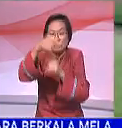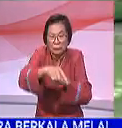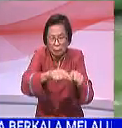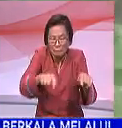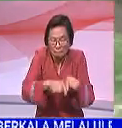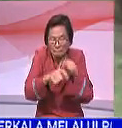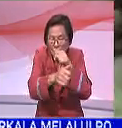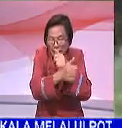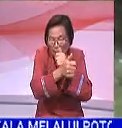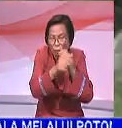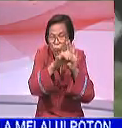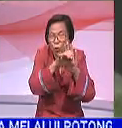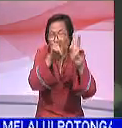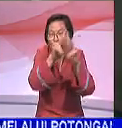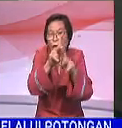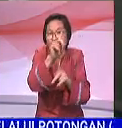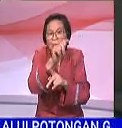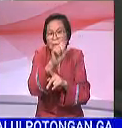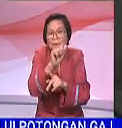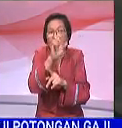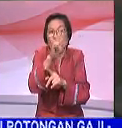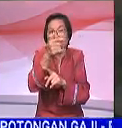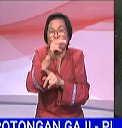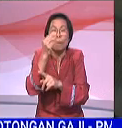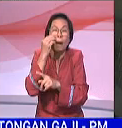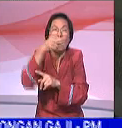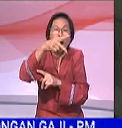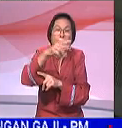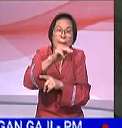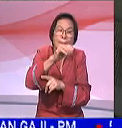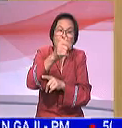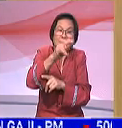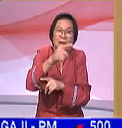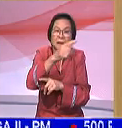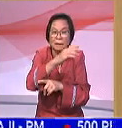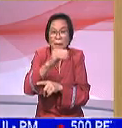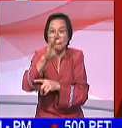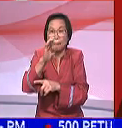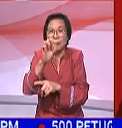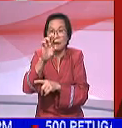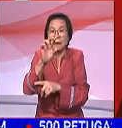berisi kau tinggi yaitu di kampung Tabun Melayu matang dan bekenu